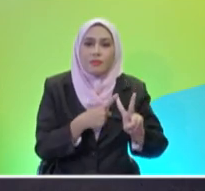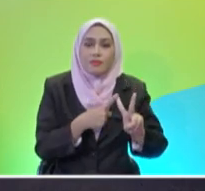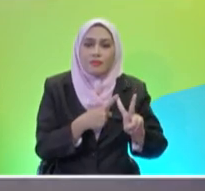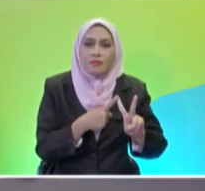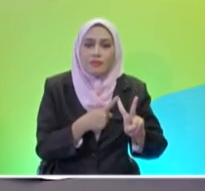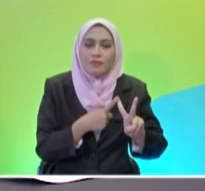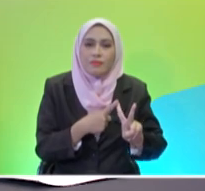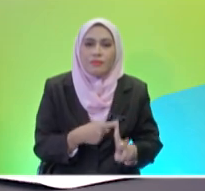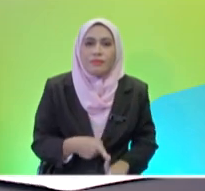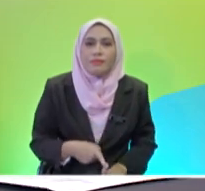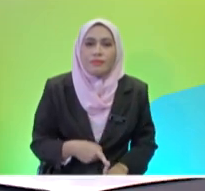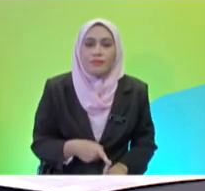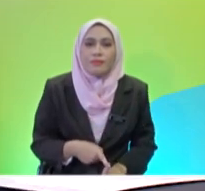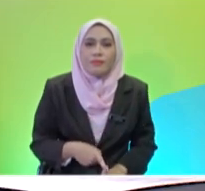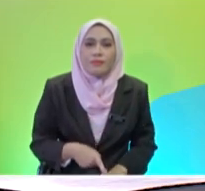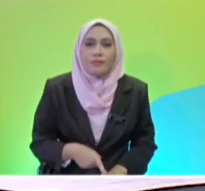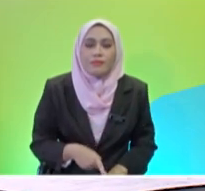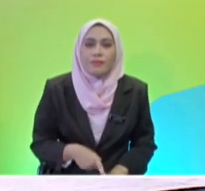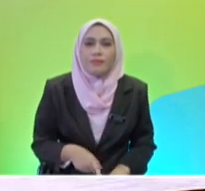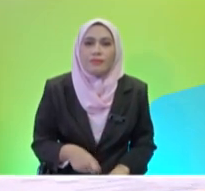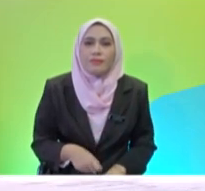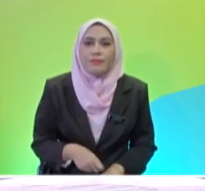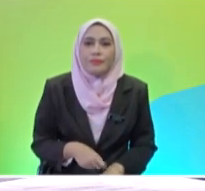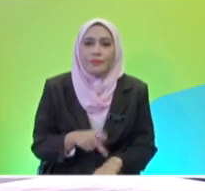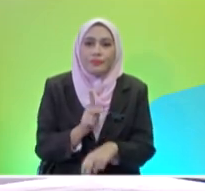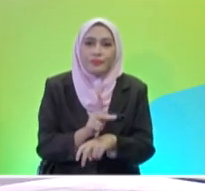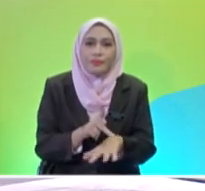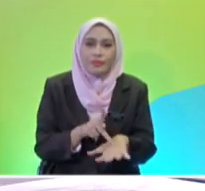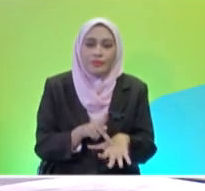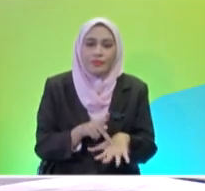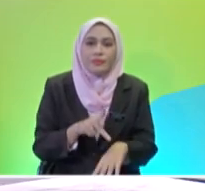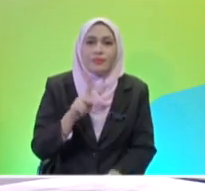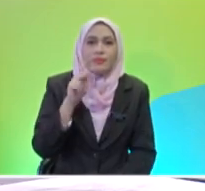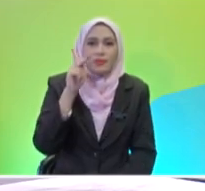ada kumbang. Kumbang. Jadi kita eja sama-sama.